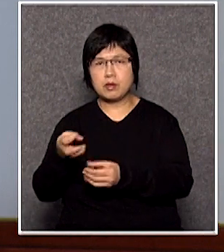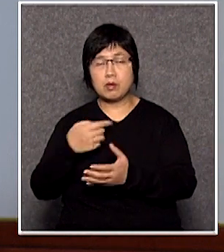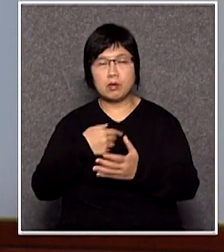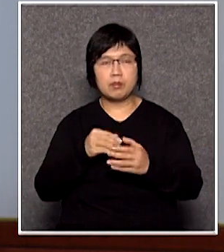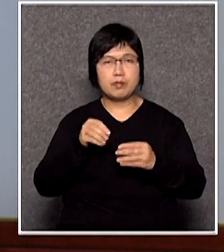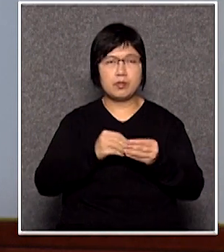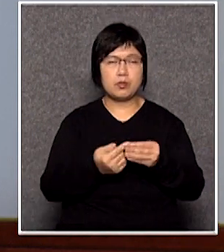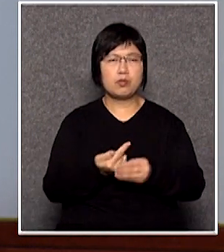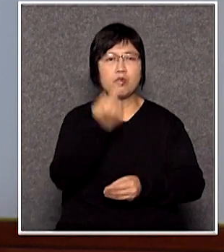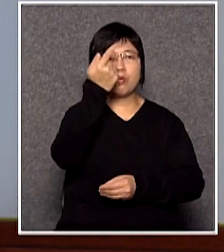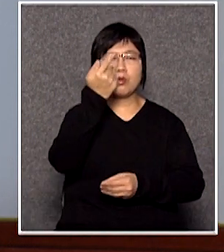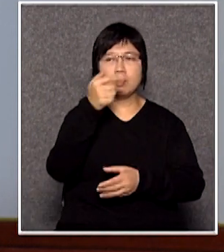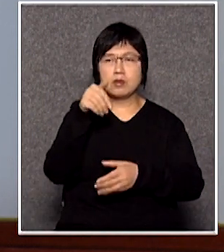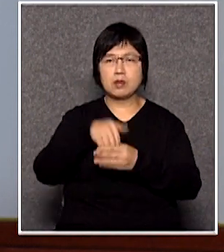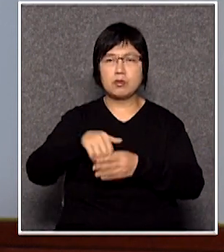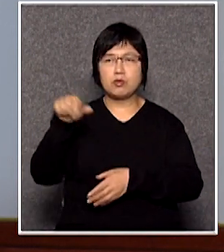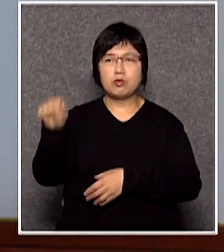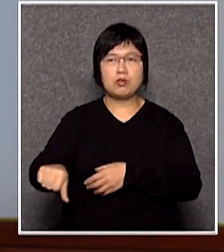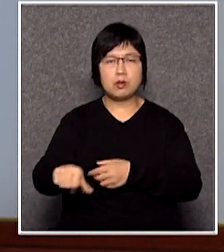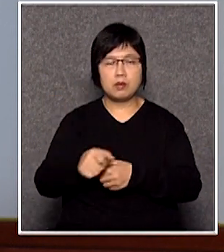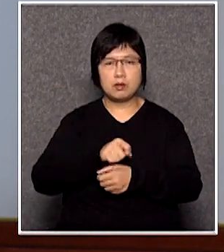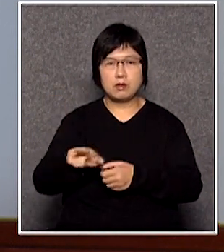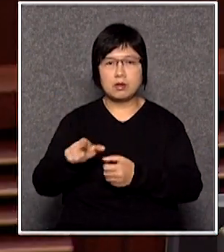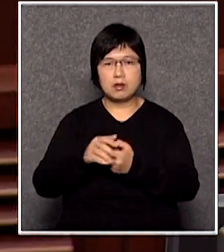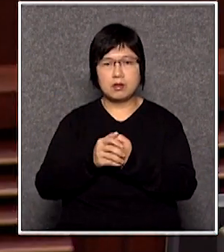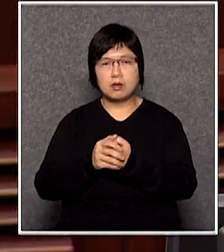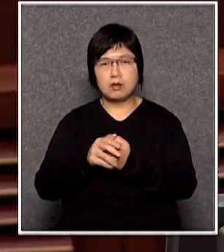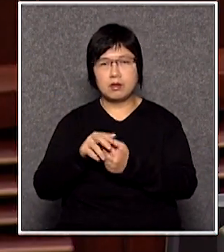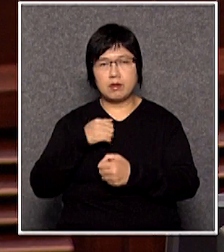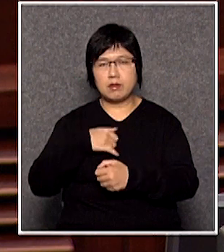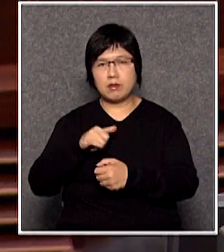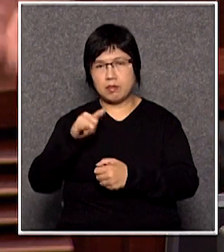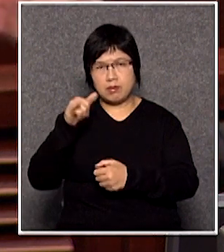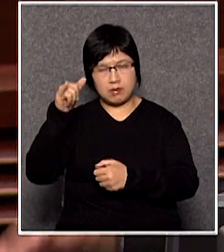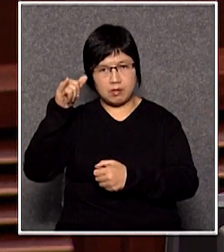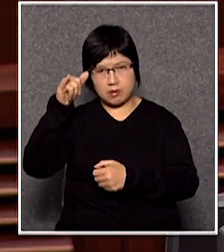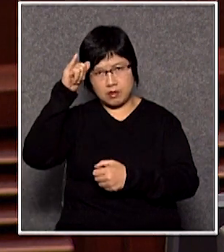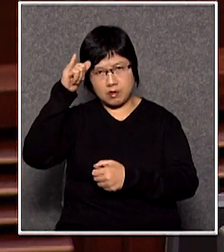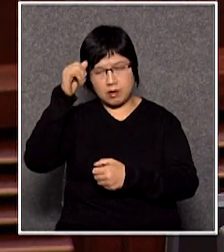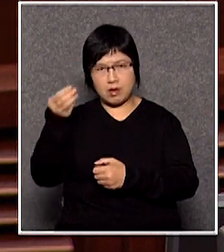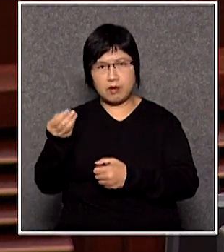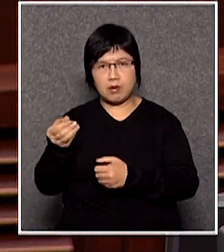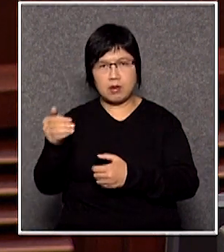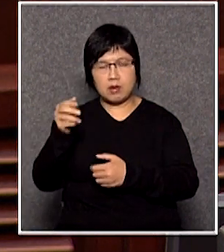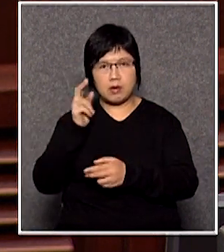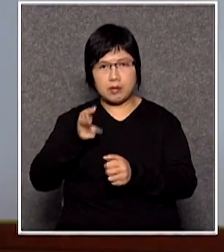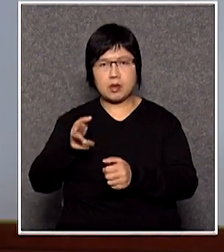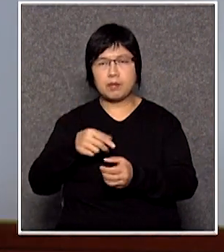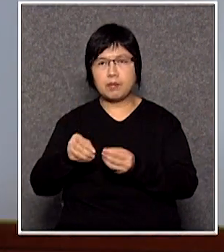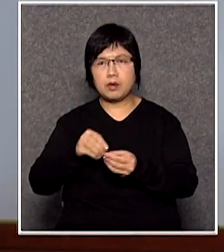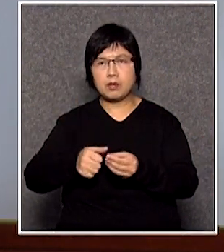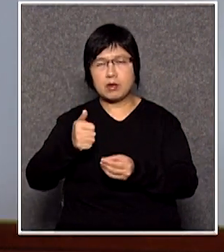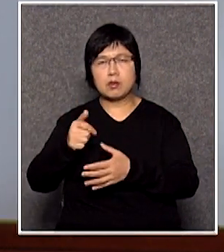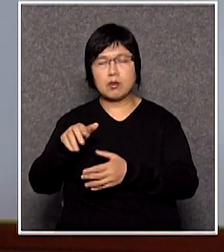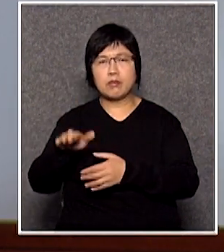選，投票你都輸了，已經出了飲奶力都是低票當選，還說什麼呢？ 梁國雄議員，請你